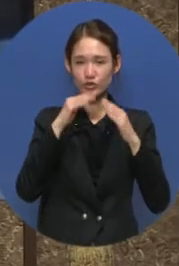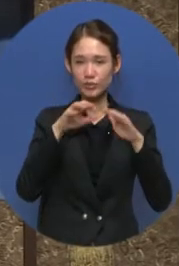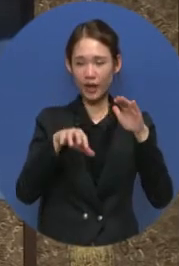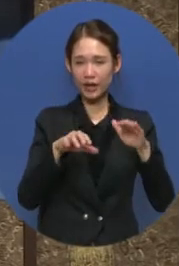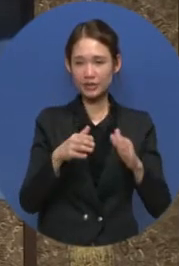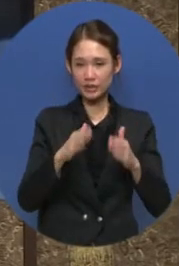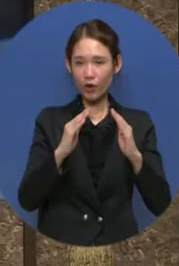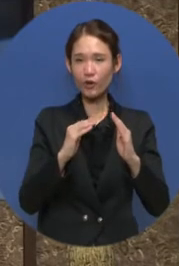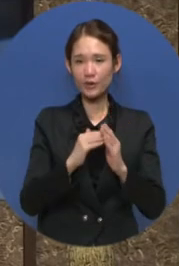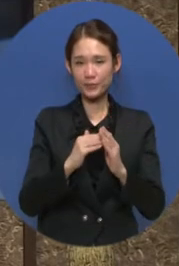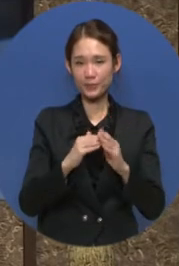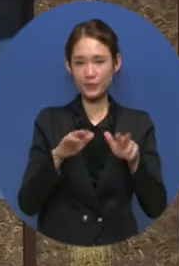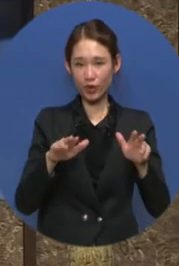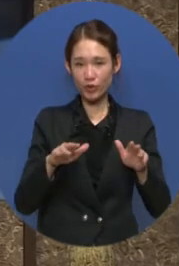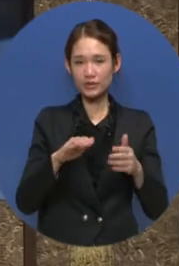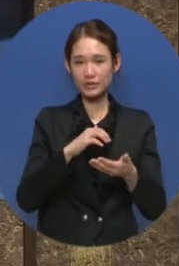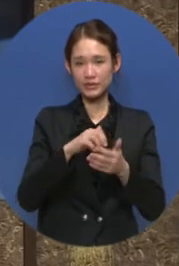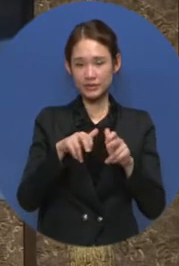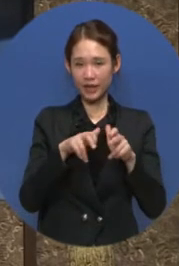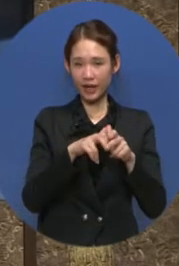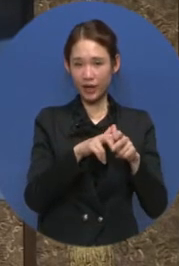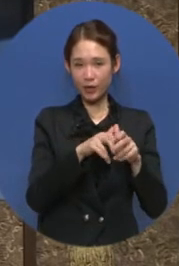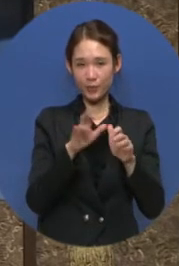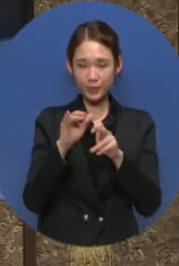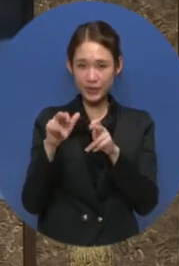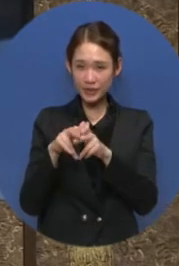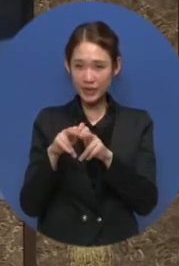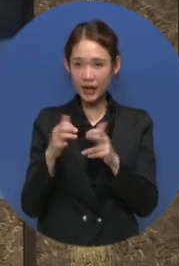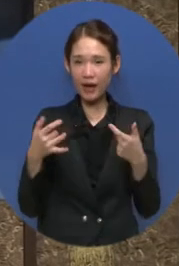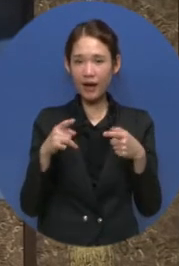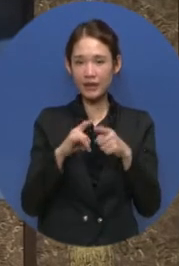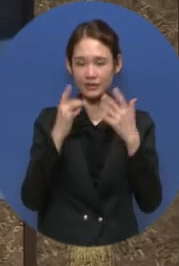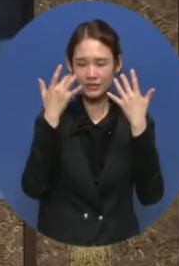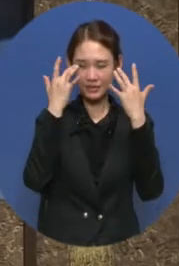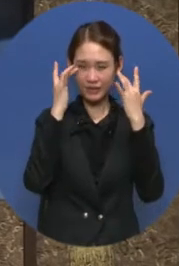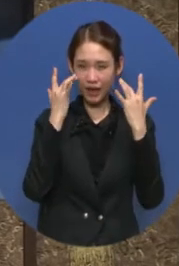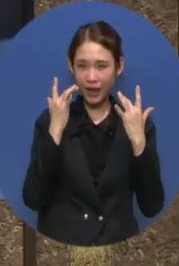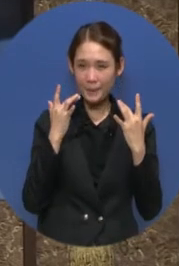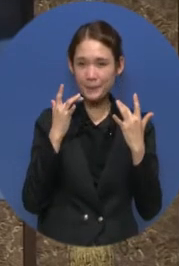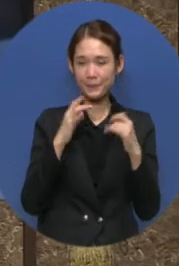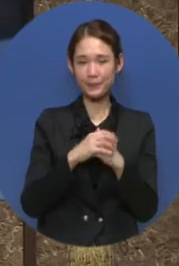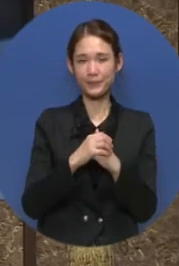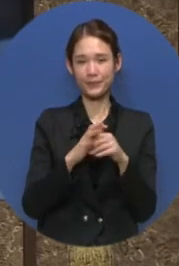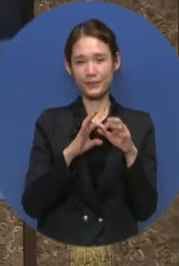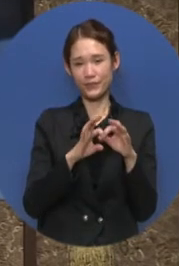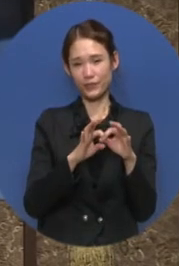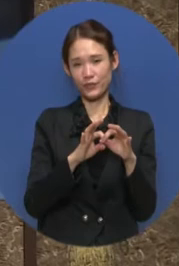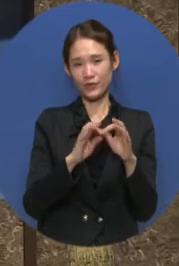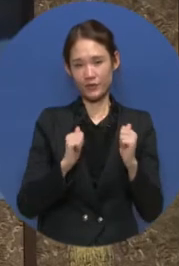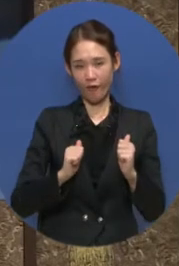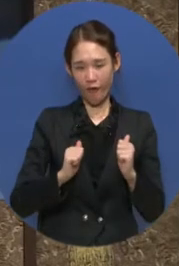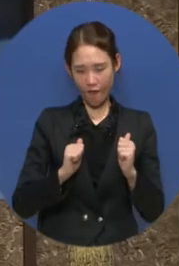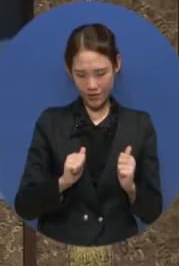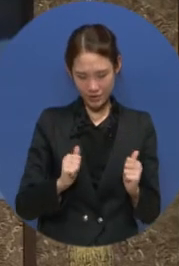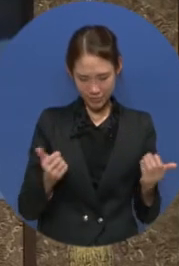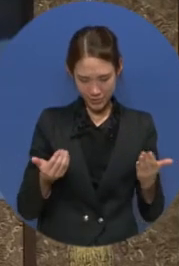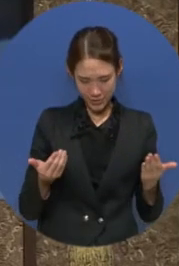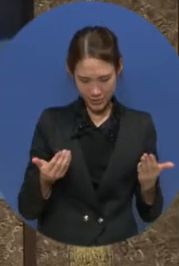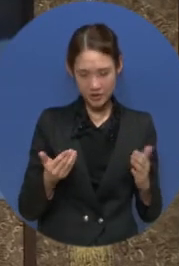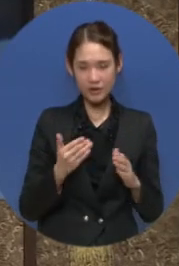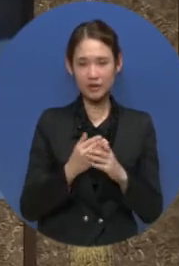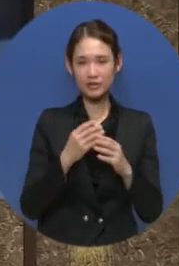네. 그래서 지금 현재는 장애인과 비장애인이 같이 땀 흘려서 열심히 일하고 있는